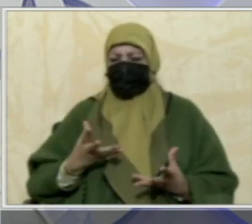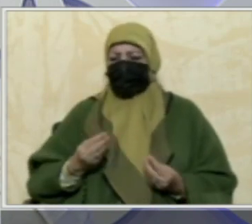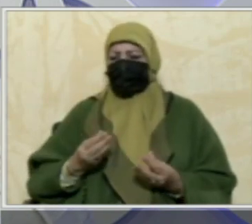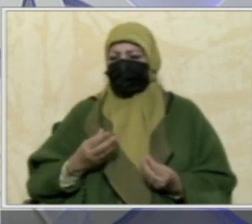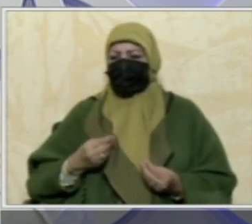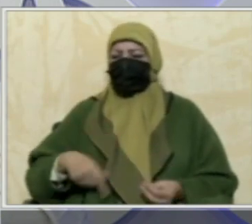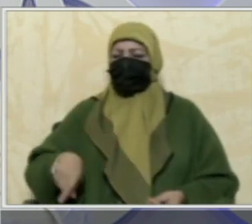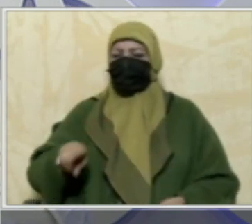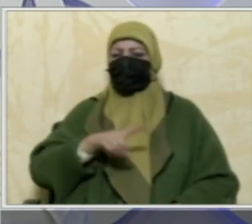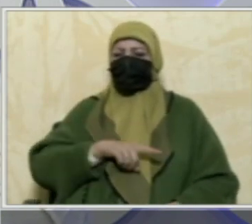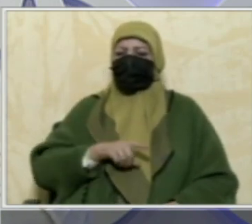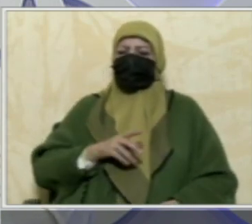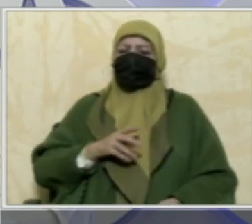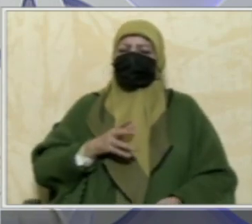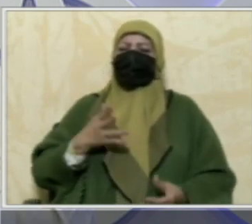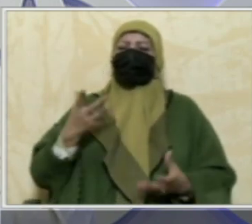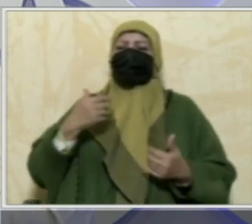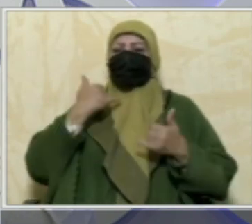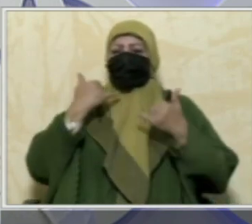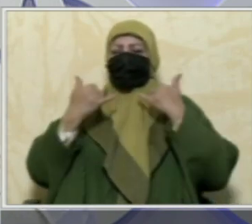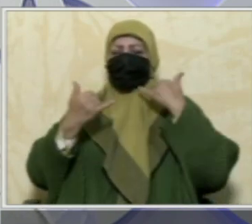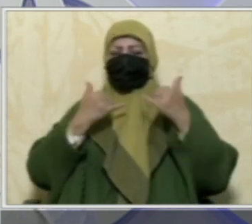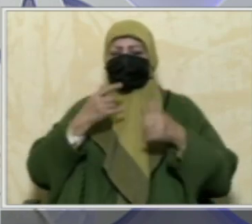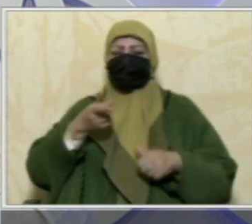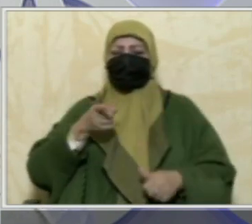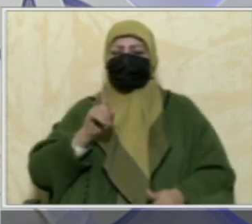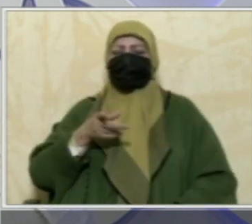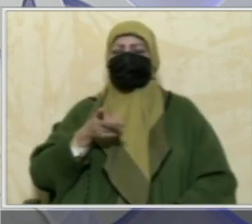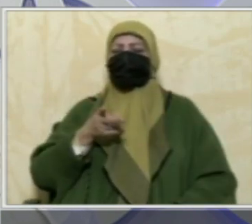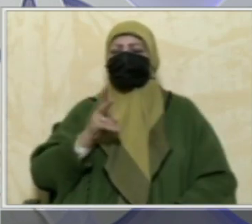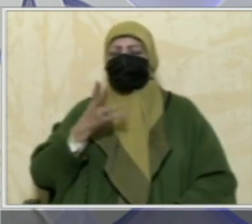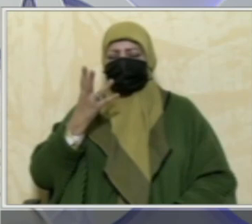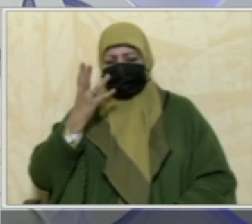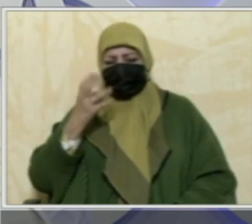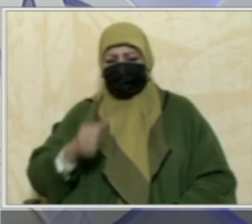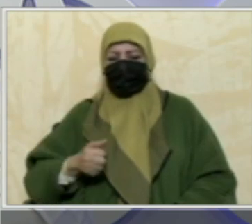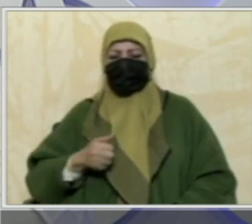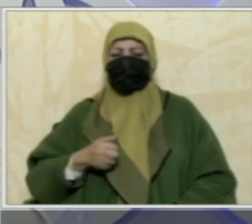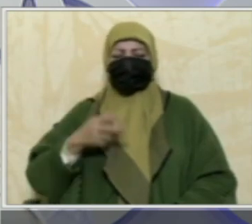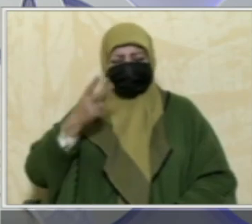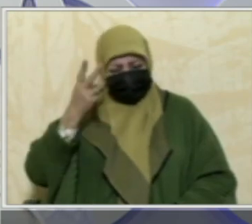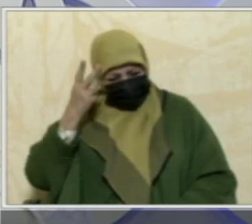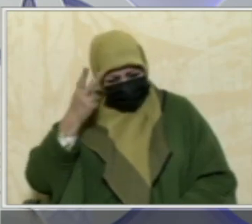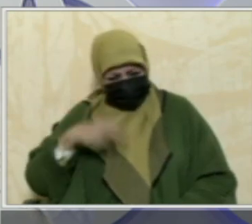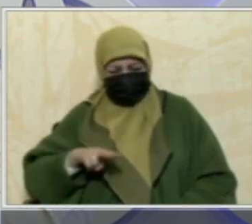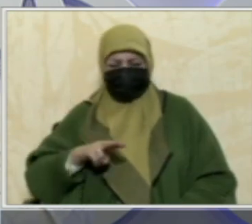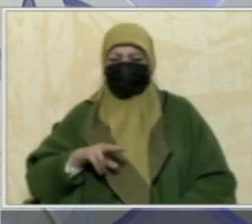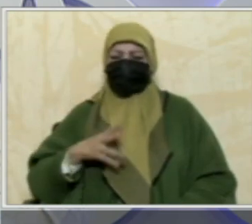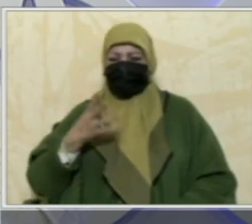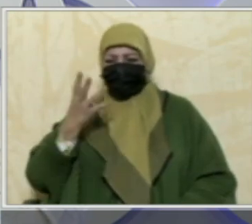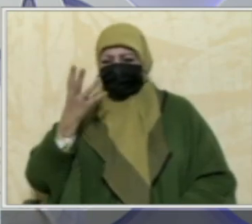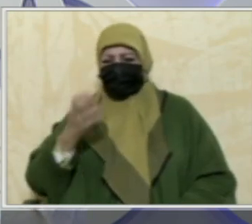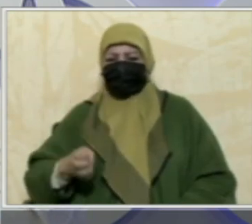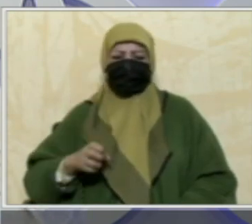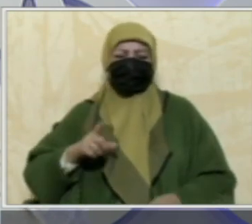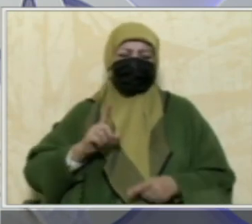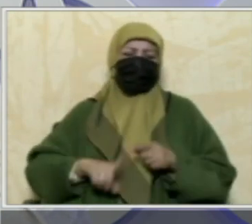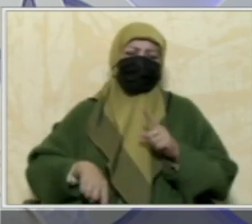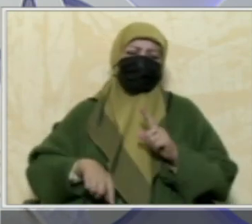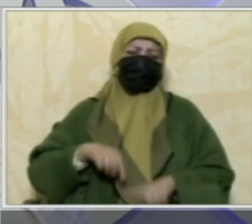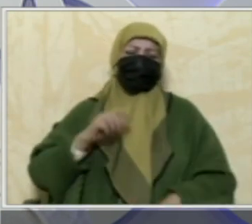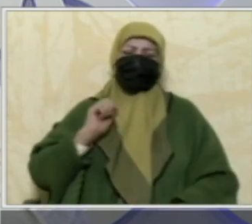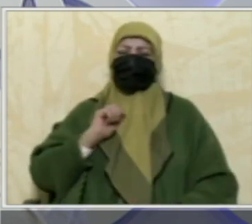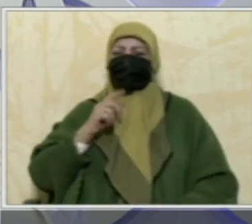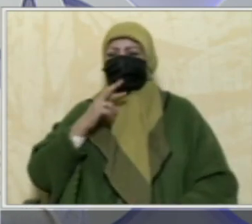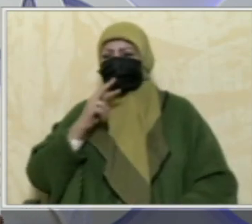لاحداش ونص في الليل ولا 12 ولا كذا يقول لك والله حنيف صاريه يا شيخ ومتعاركين وكذا وحلفت له على الحيه واحلف لي